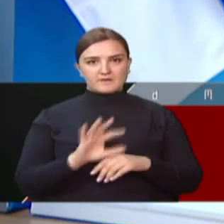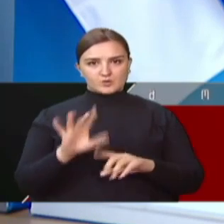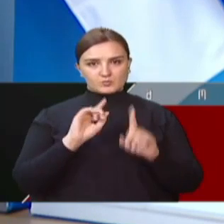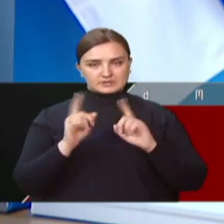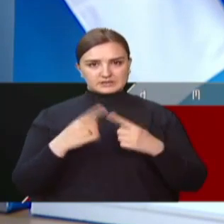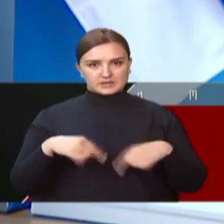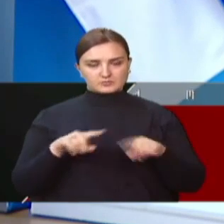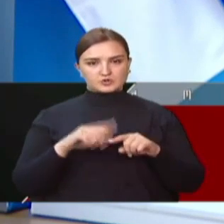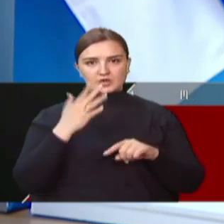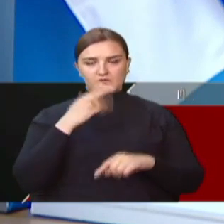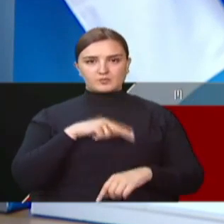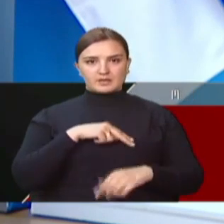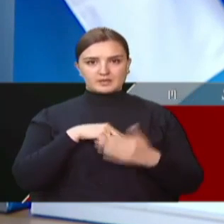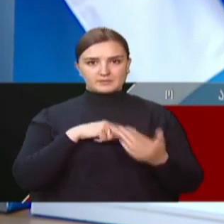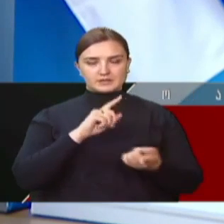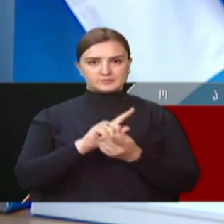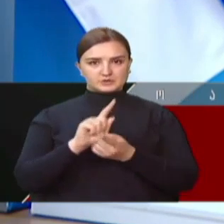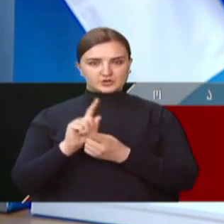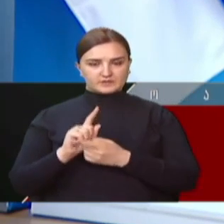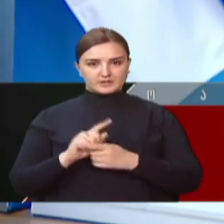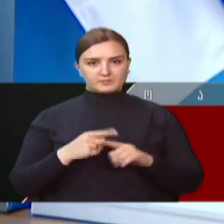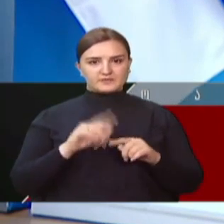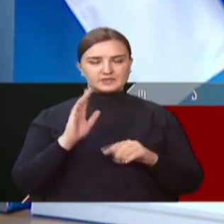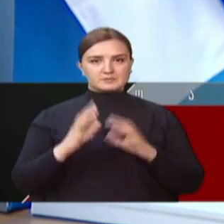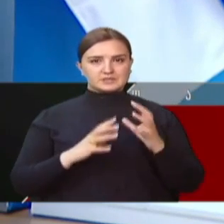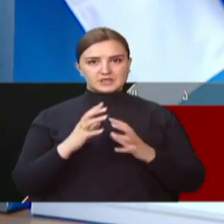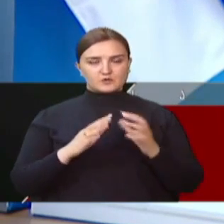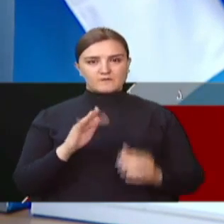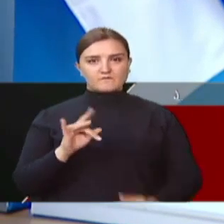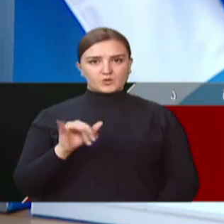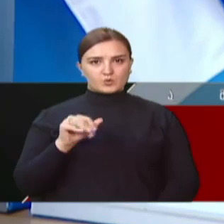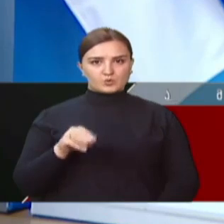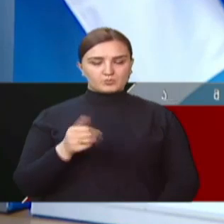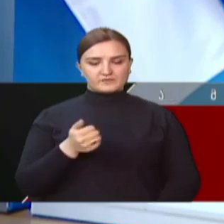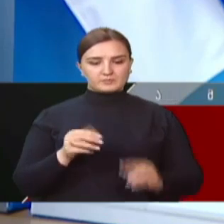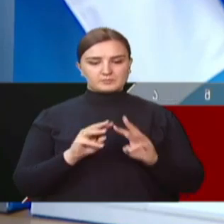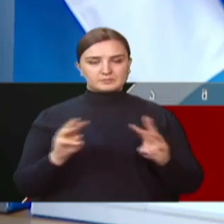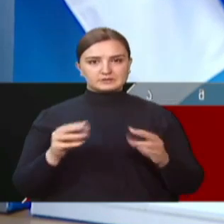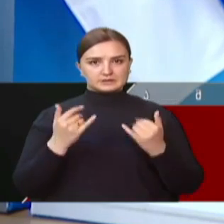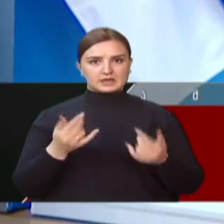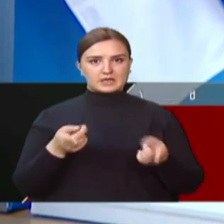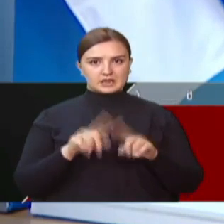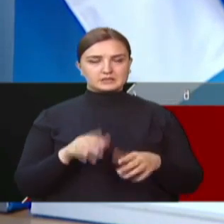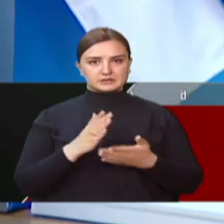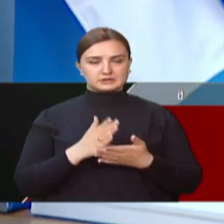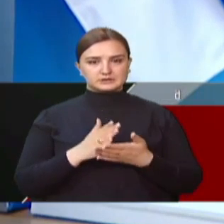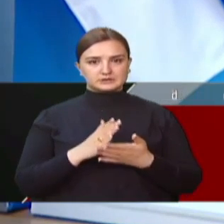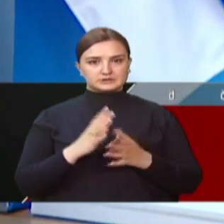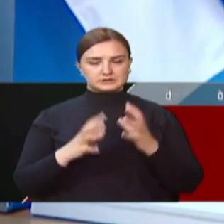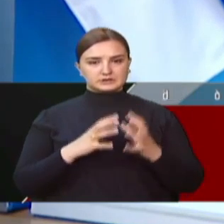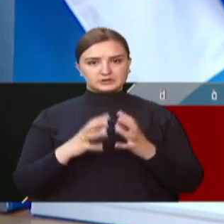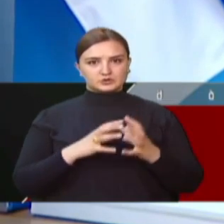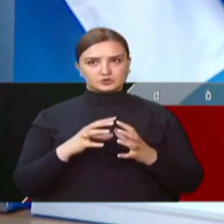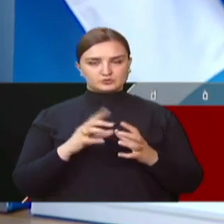საბჭო, ევროპარლამენტარებთან შეხვედრები, იქნება ეს საერთაშორისო ფორუმები. პრემიერ-მინისტრი ახლაც არის